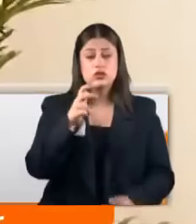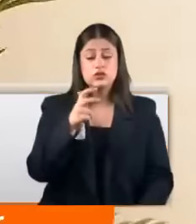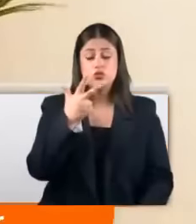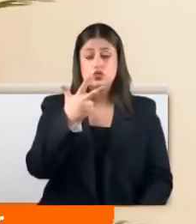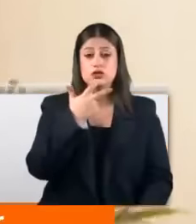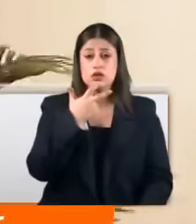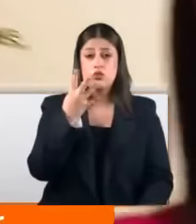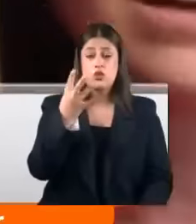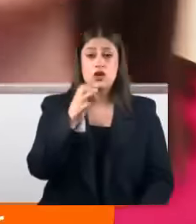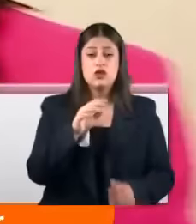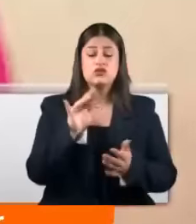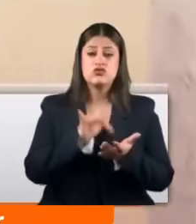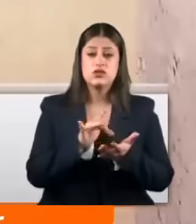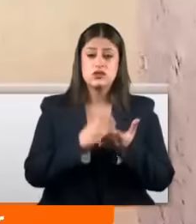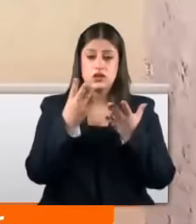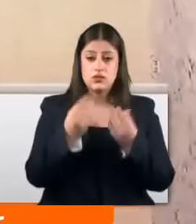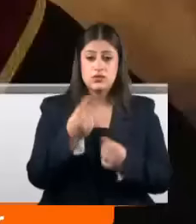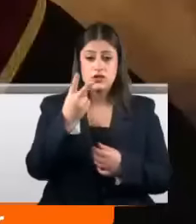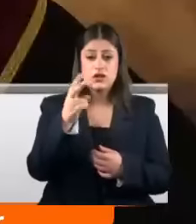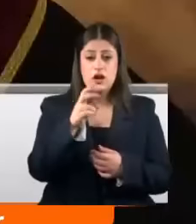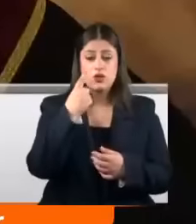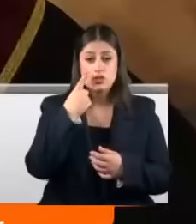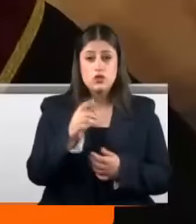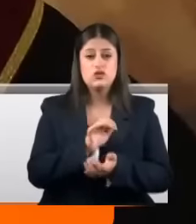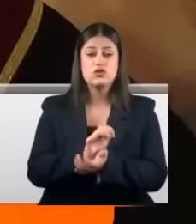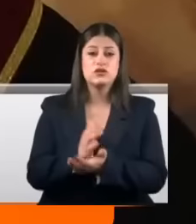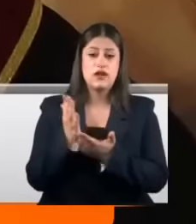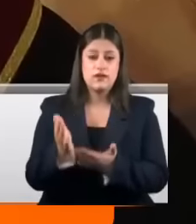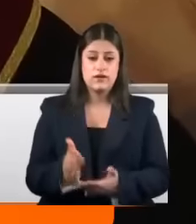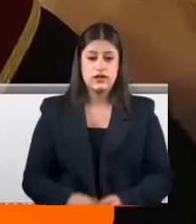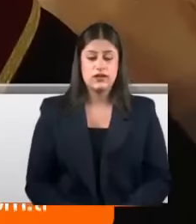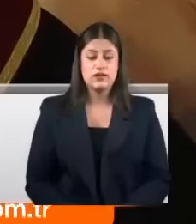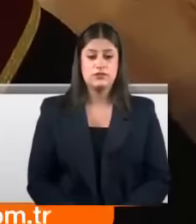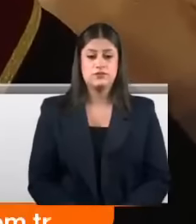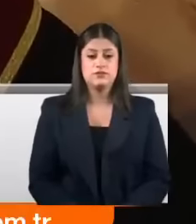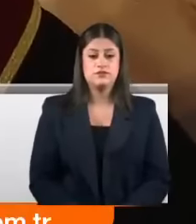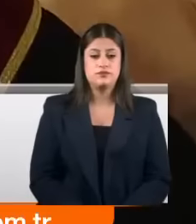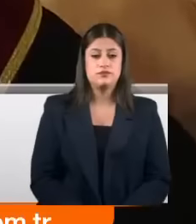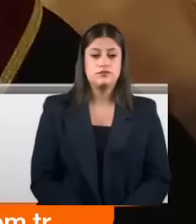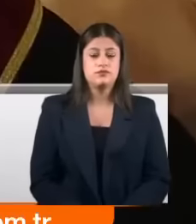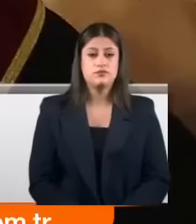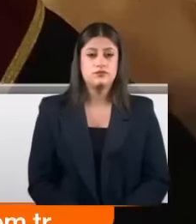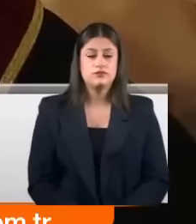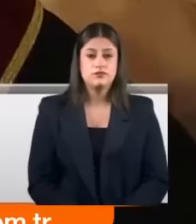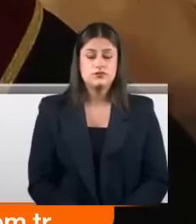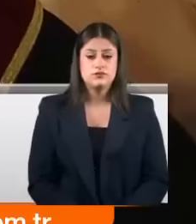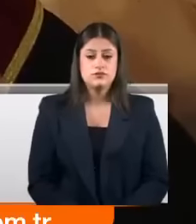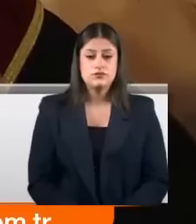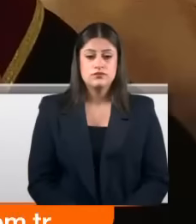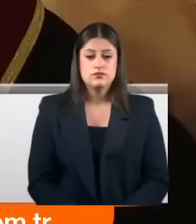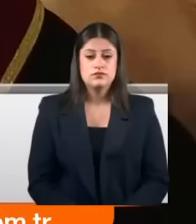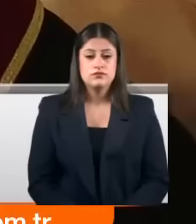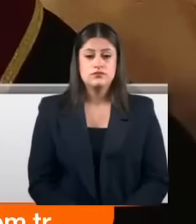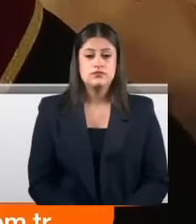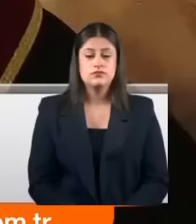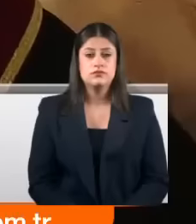aldı ve 2 aydır da cezaevinde. Mevcut olan dosyası için acaba bir infaz durdurma yapabilir miyiz? Bunların da araştırmalarını yeni